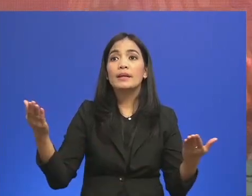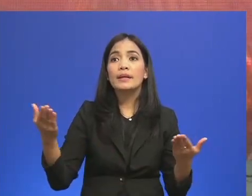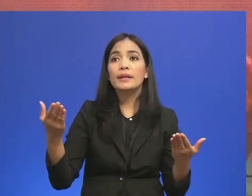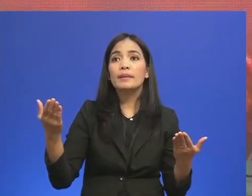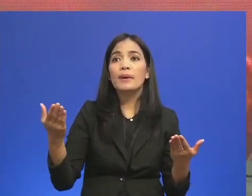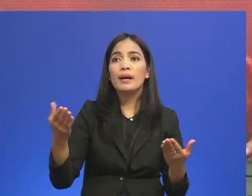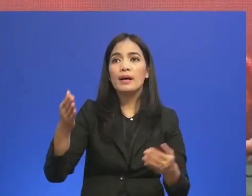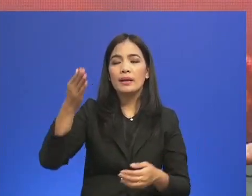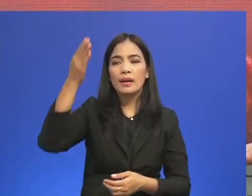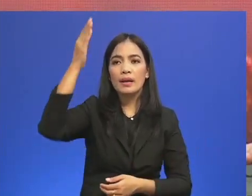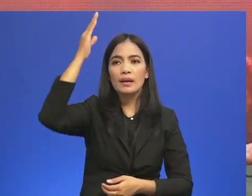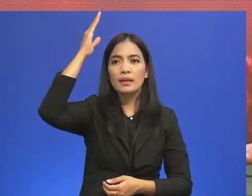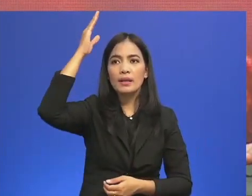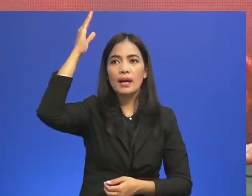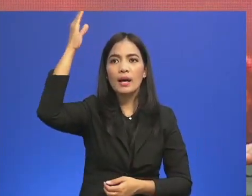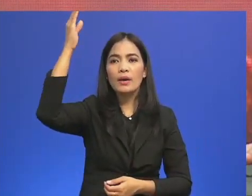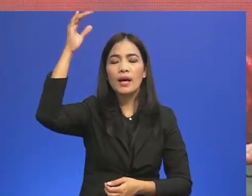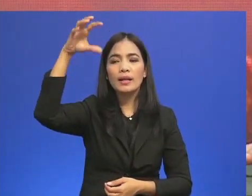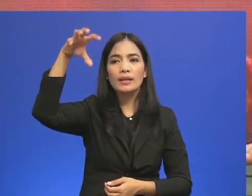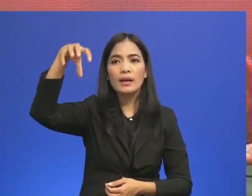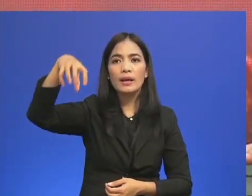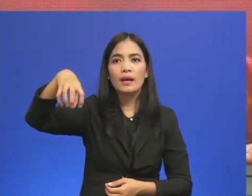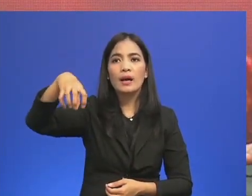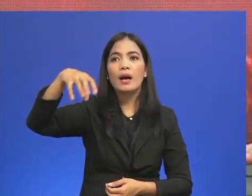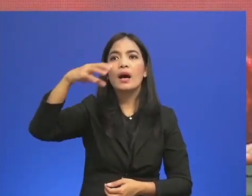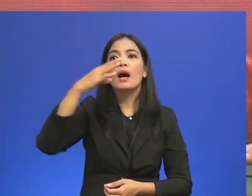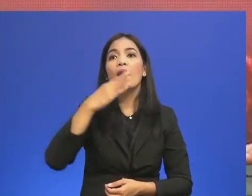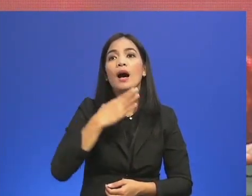di mana Engkau ada,